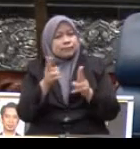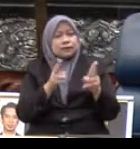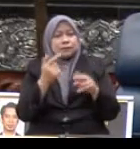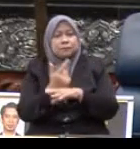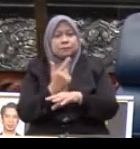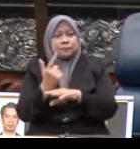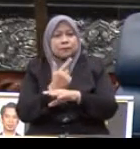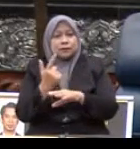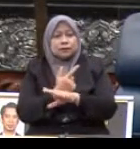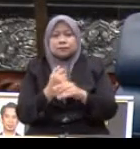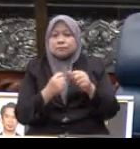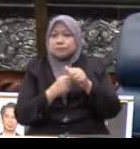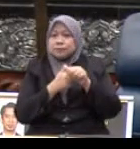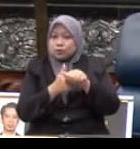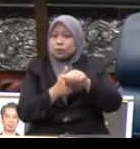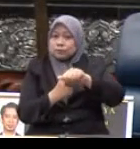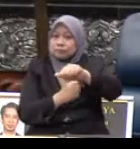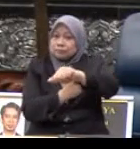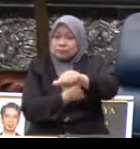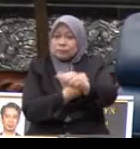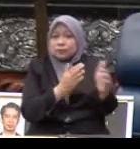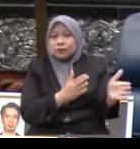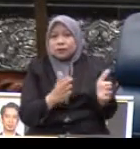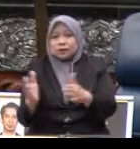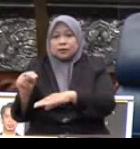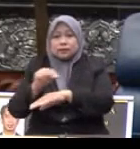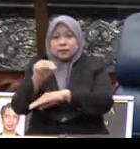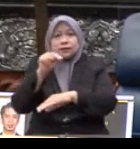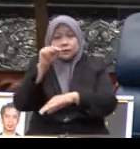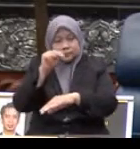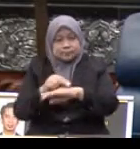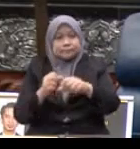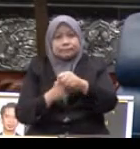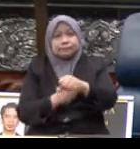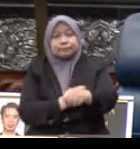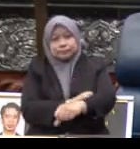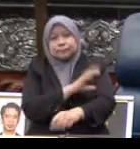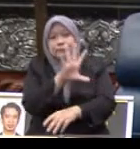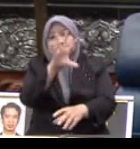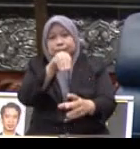industri berstruktur nasional dengan izin National